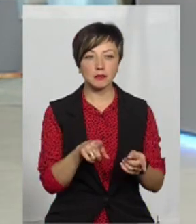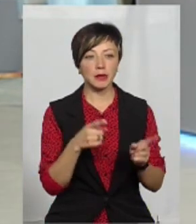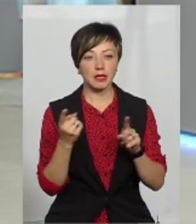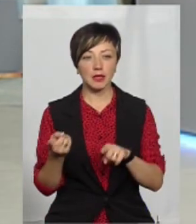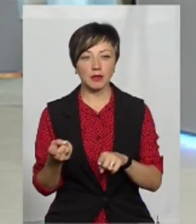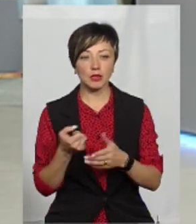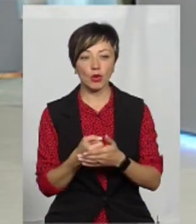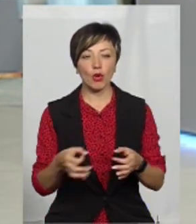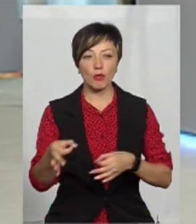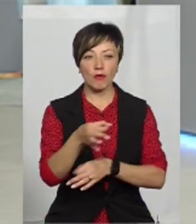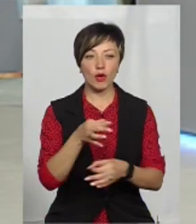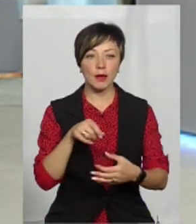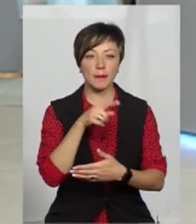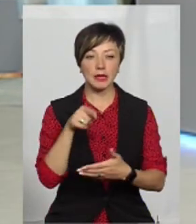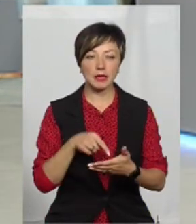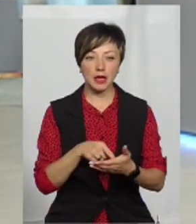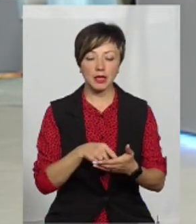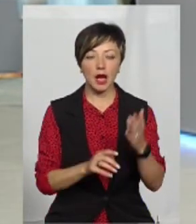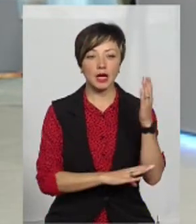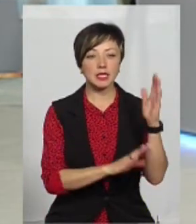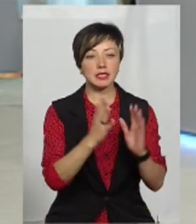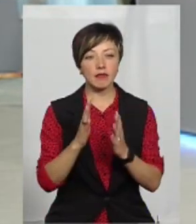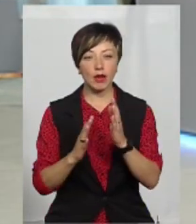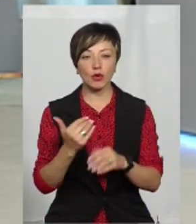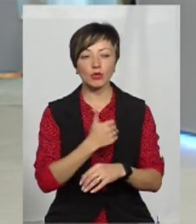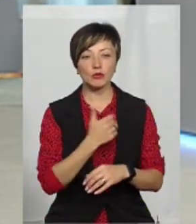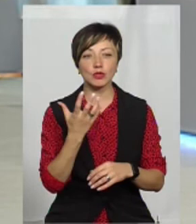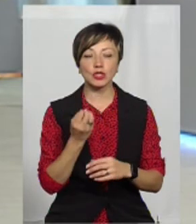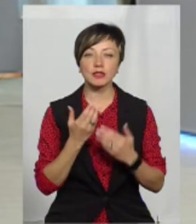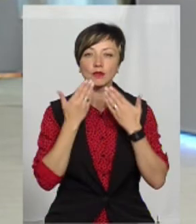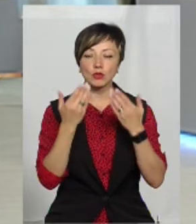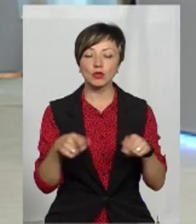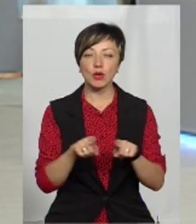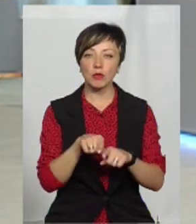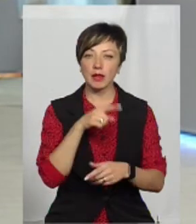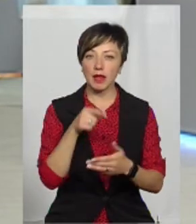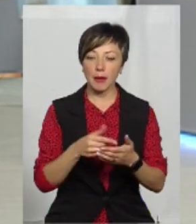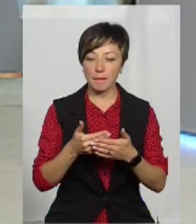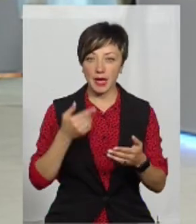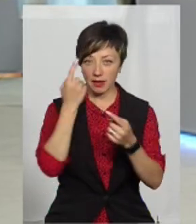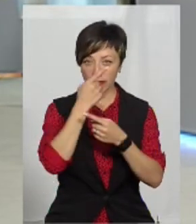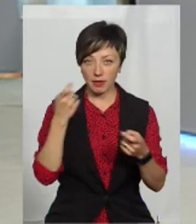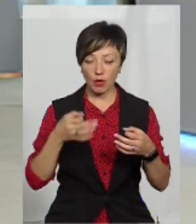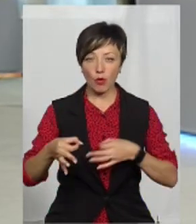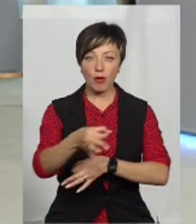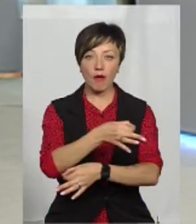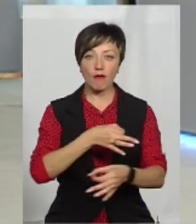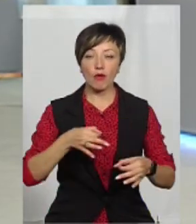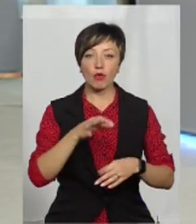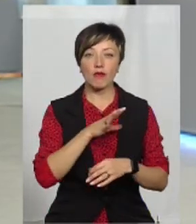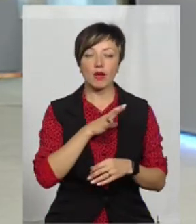до обговорення питання скверу, але хотів би ще звернутися до такого от питання. Перед ефіром ми з вами